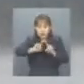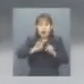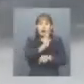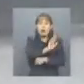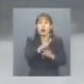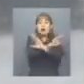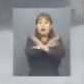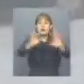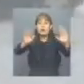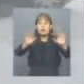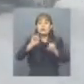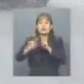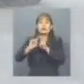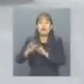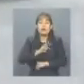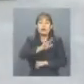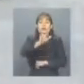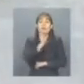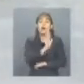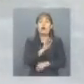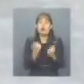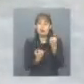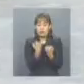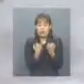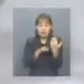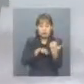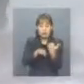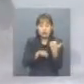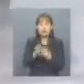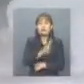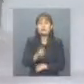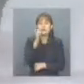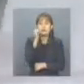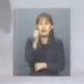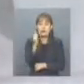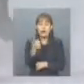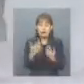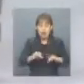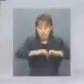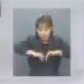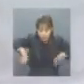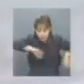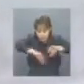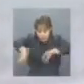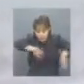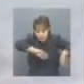ที่ยวบินกระทันหันส่วนถนนยังใช้การได้แต่ต้องใช้รถบดน้ำแข็งที่เกาะพื้นผิวถนนตลอดเว